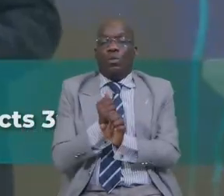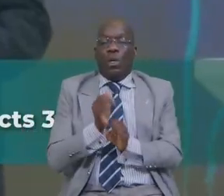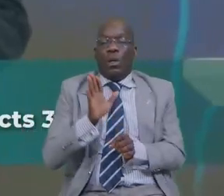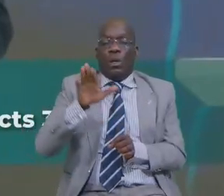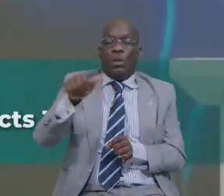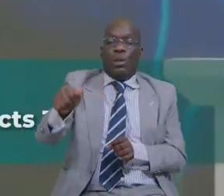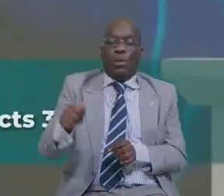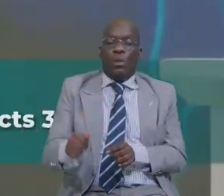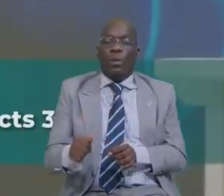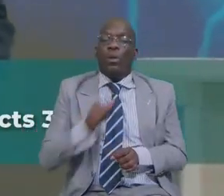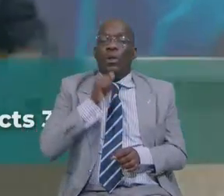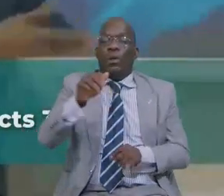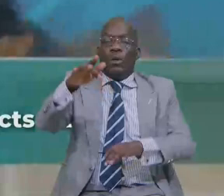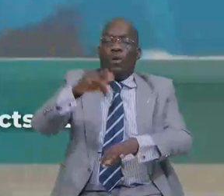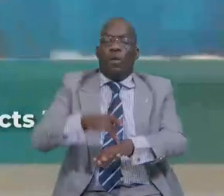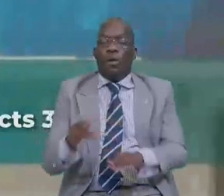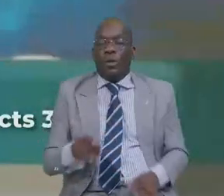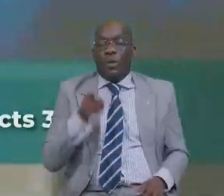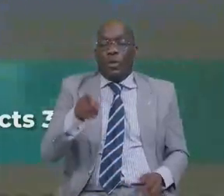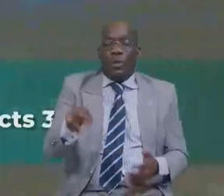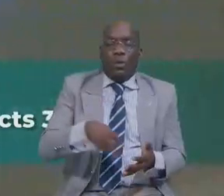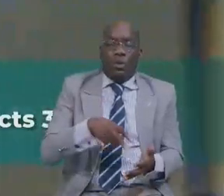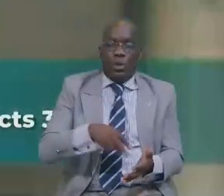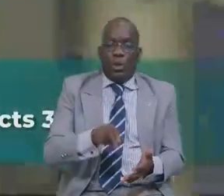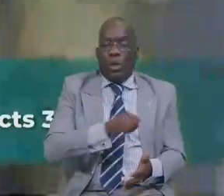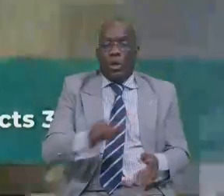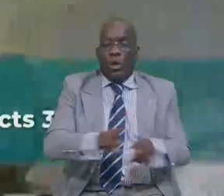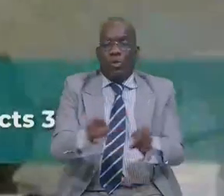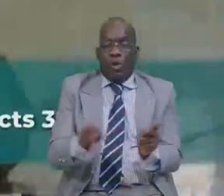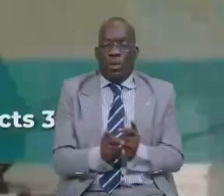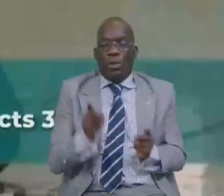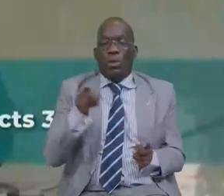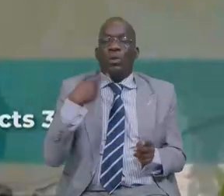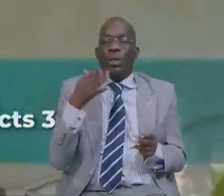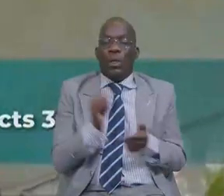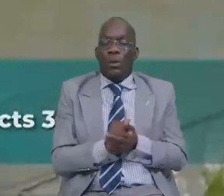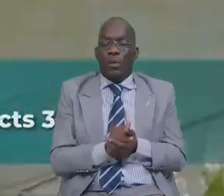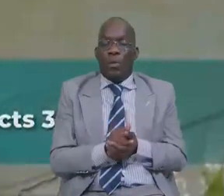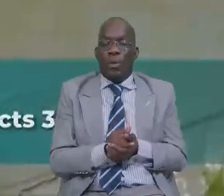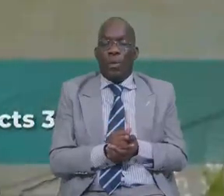Ne dites pas que vous êtes inefficace. Vous lisez un verset.